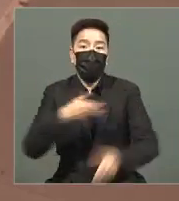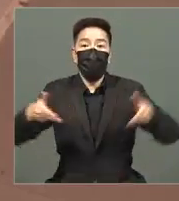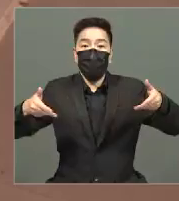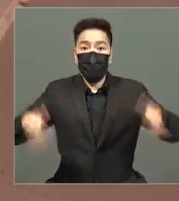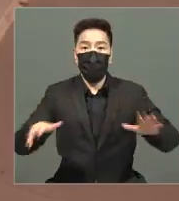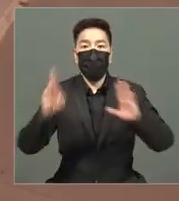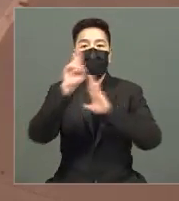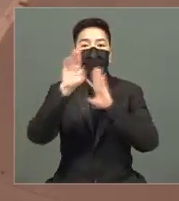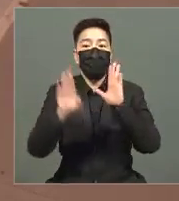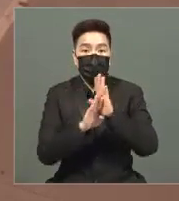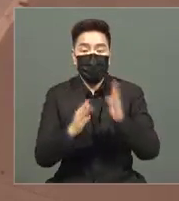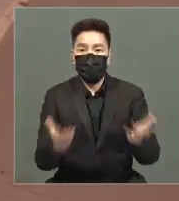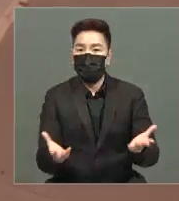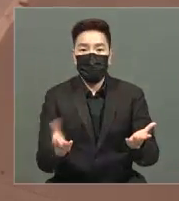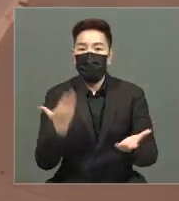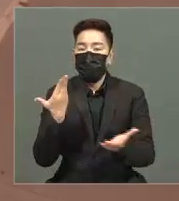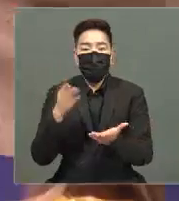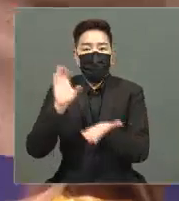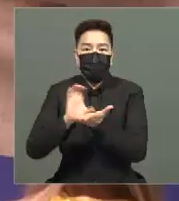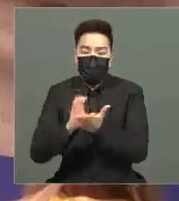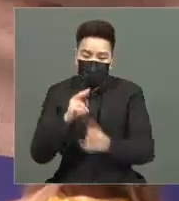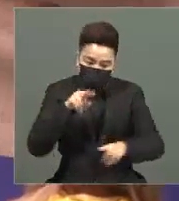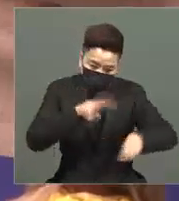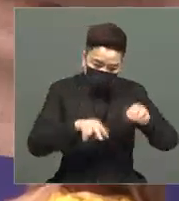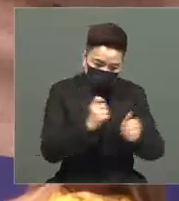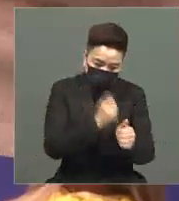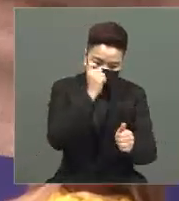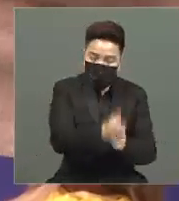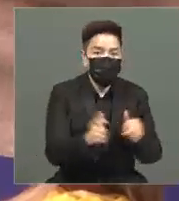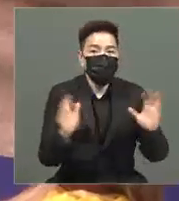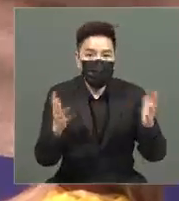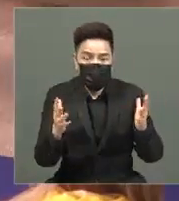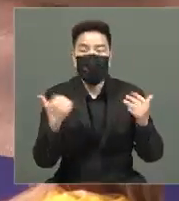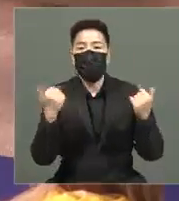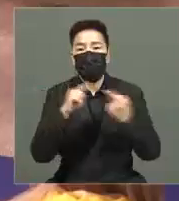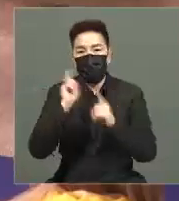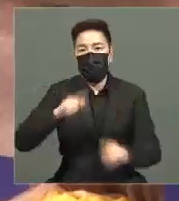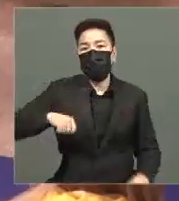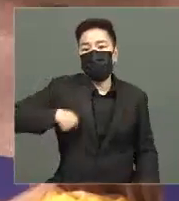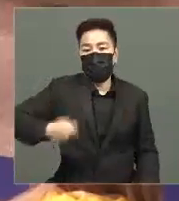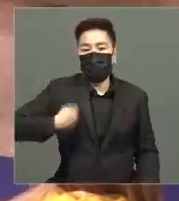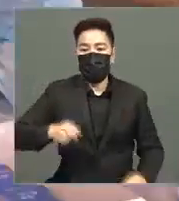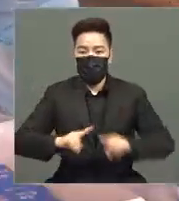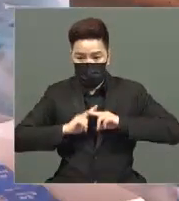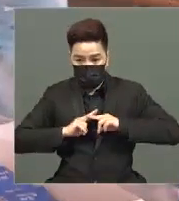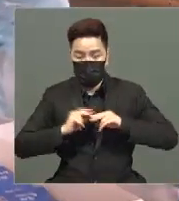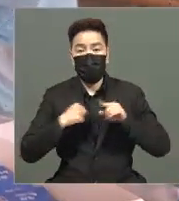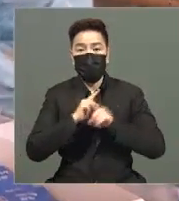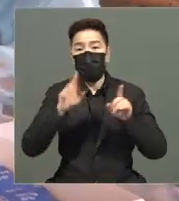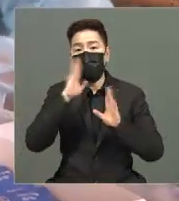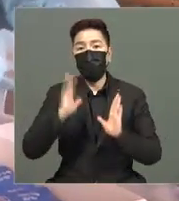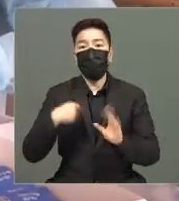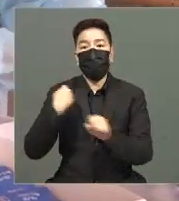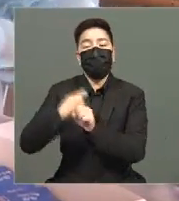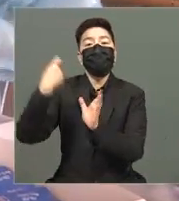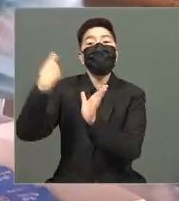นอกระบบกองทุนสุขภาพก็ต่างจะไม่ได้เข้าไปดูแลค่าใช้จ่ายให้เพราะฉะนั้นก็ต้องเสียค่าใช้จ่ายเองยกเว้นคนที่